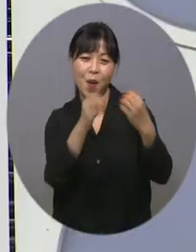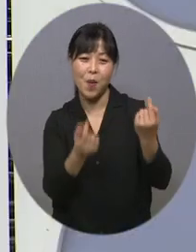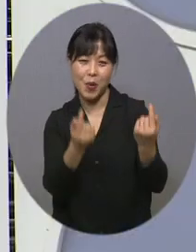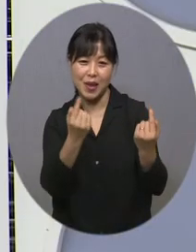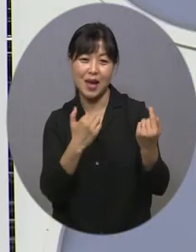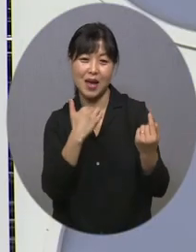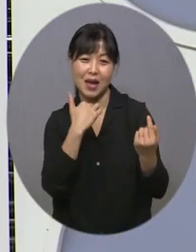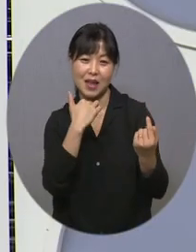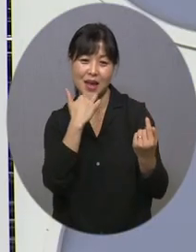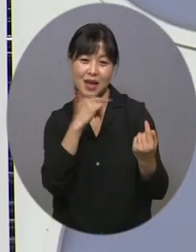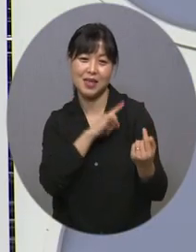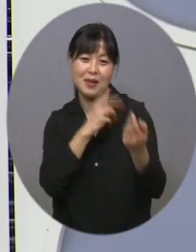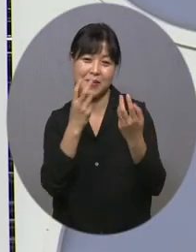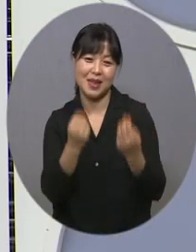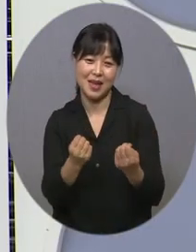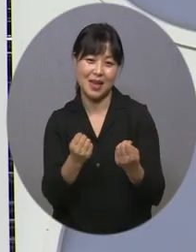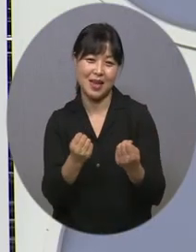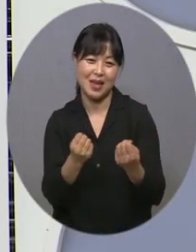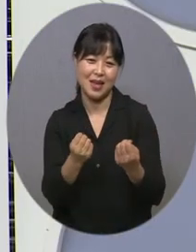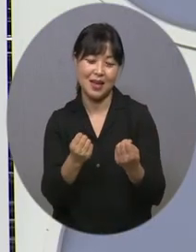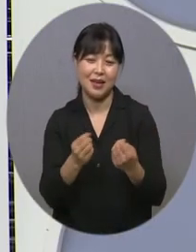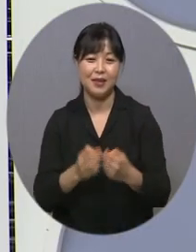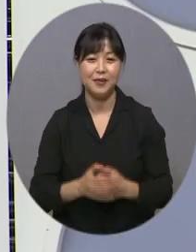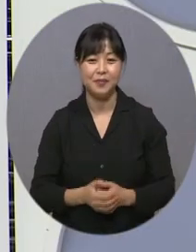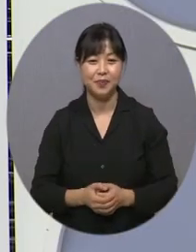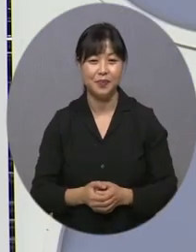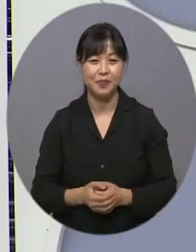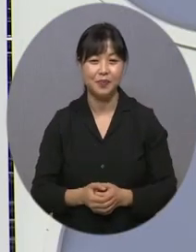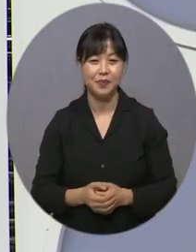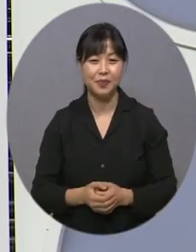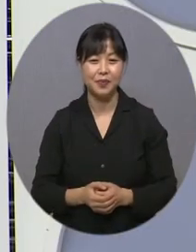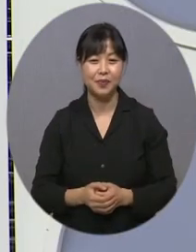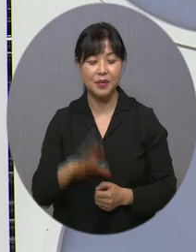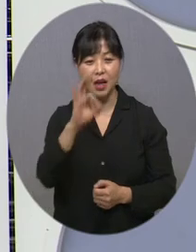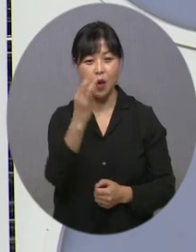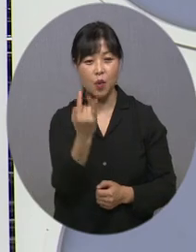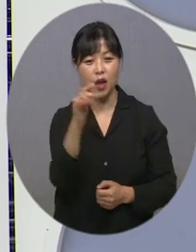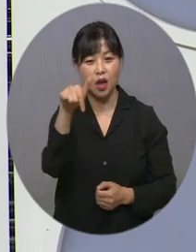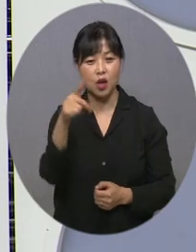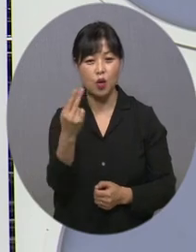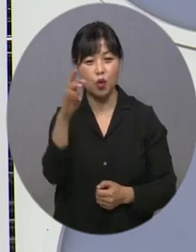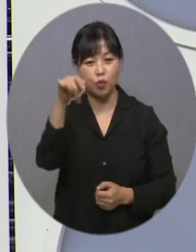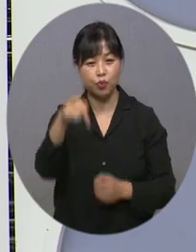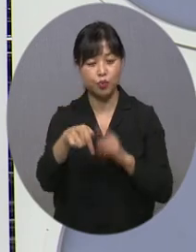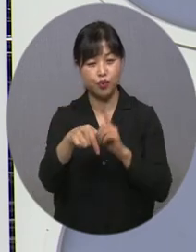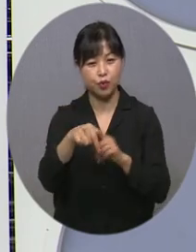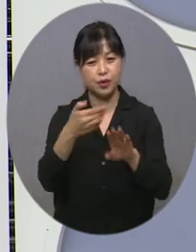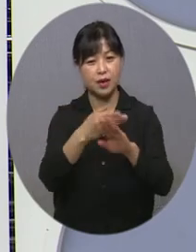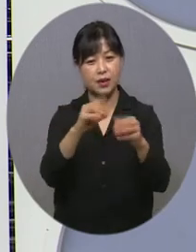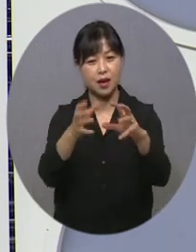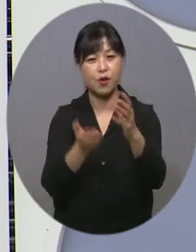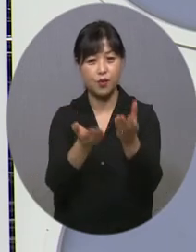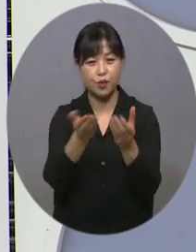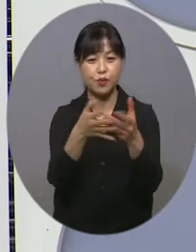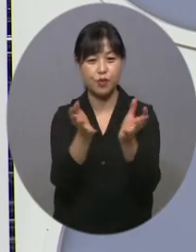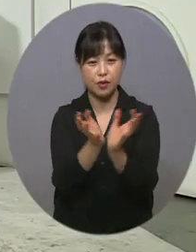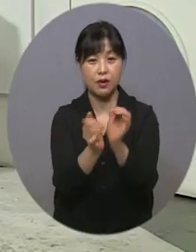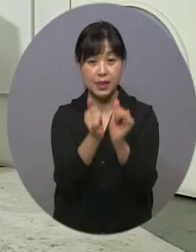제일 나이 많은 축에 드는데 늦게나마 외교부에 이제 외무고시를 통해서 들어오게 됐습니다.